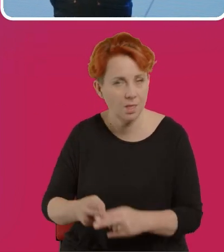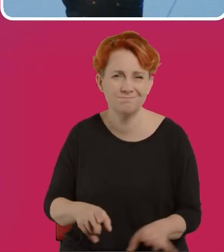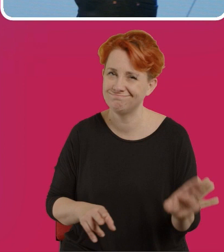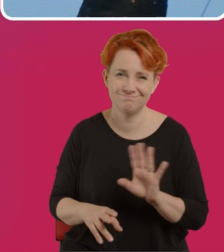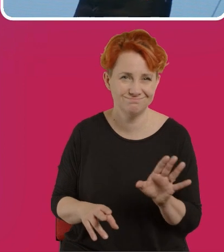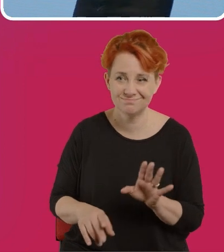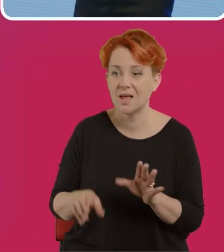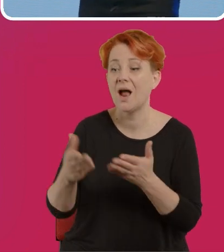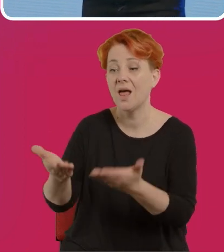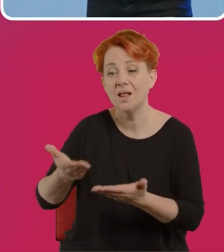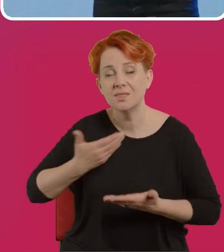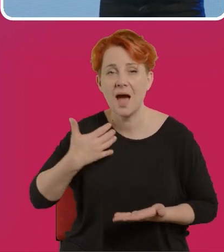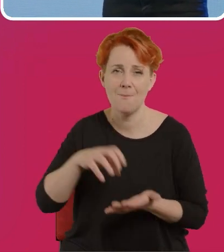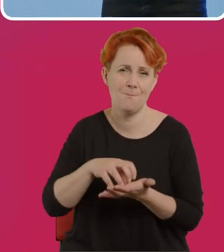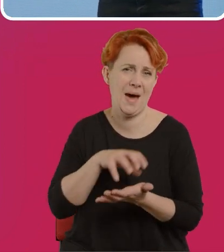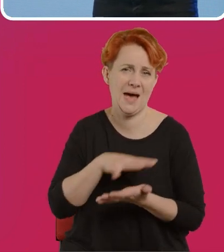którą on pozwoli na